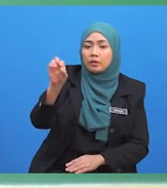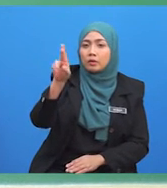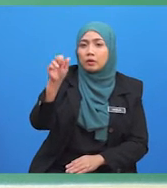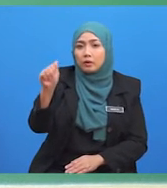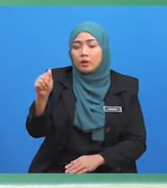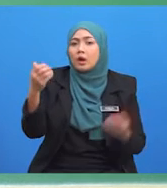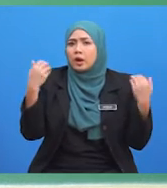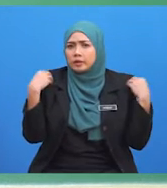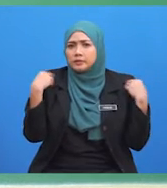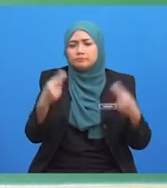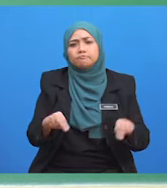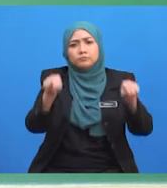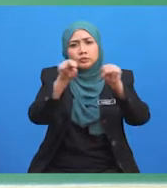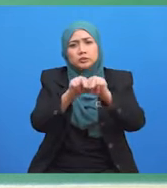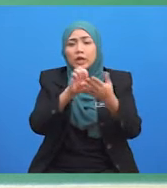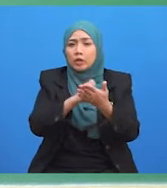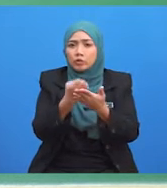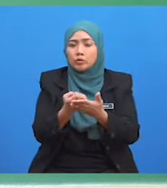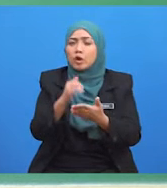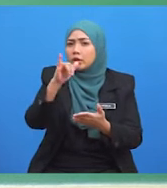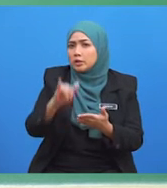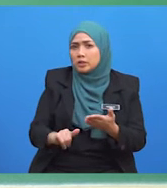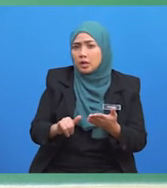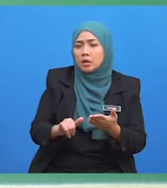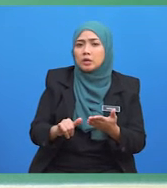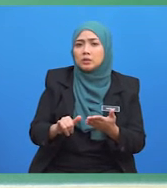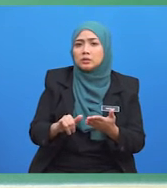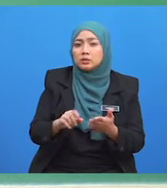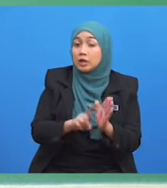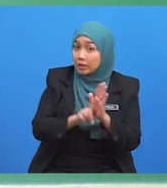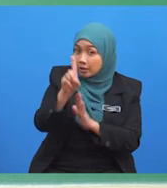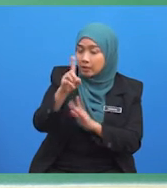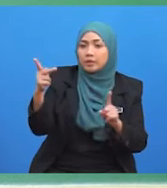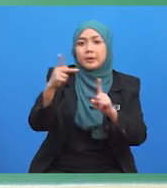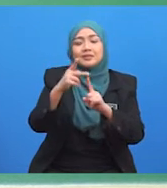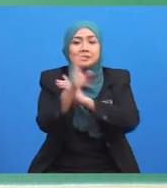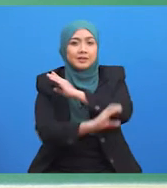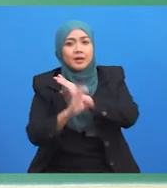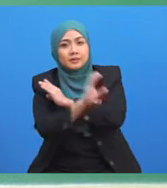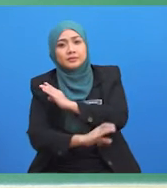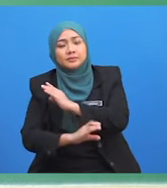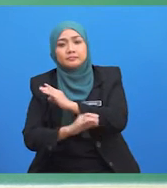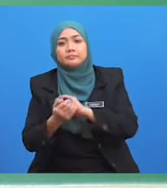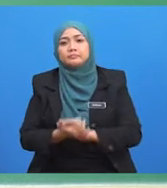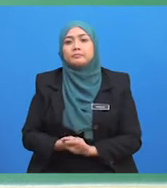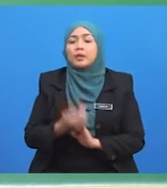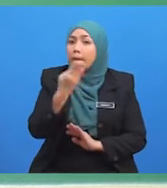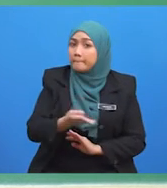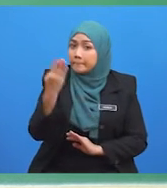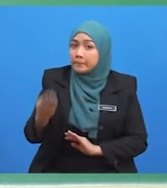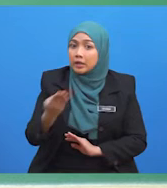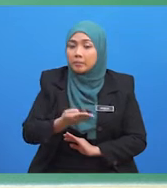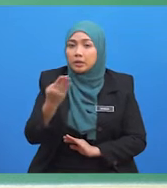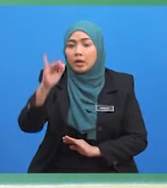nilai ekonomi dan sumber perubatan yang tinggi kepada negara. Produk-produk yang